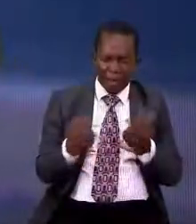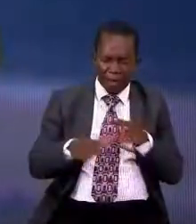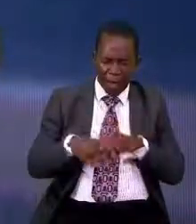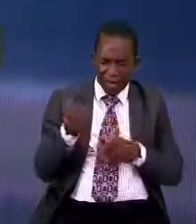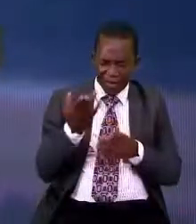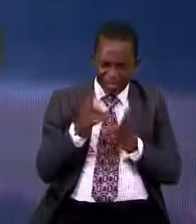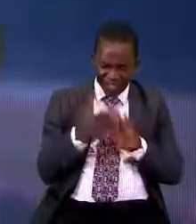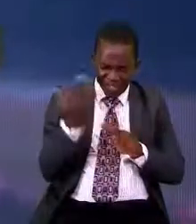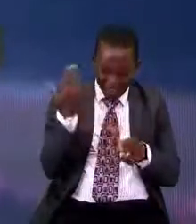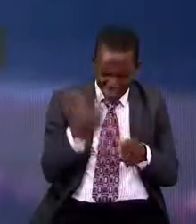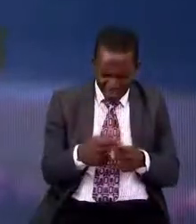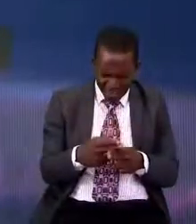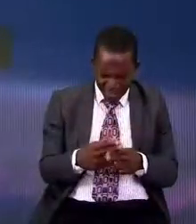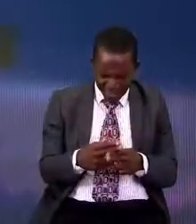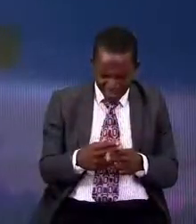Que le cancer,